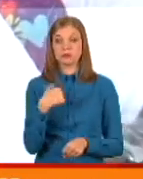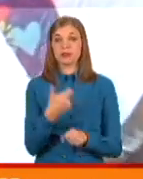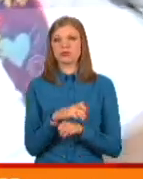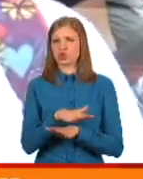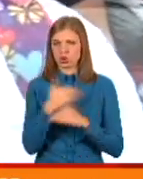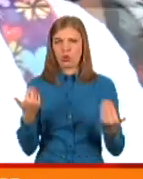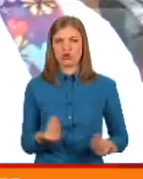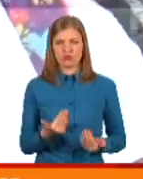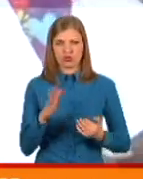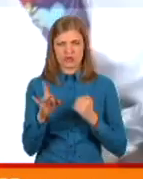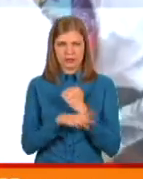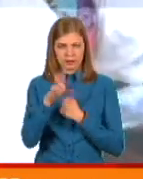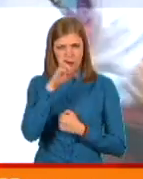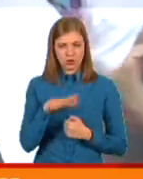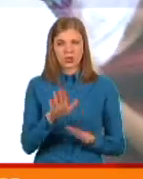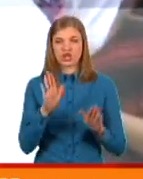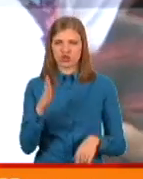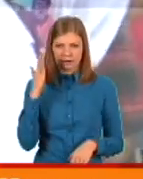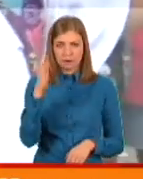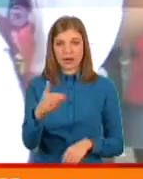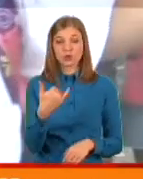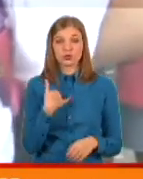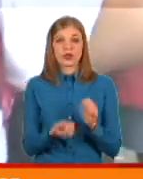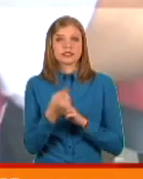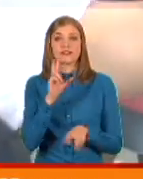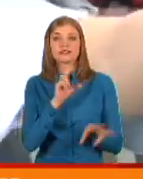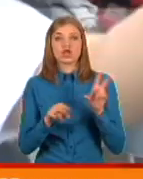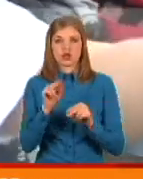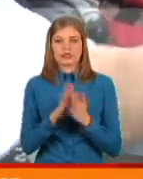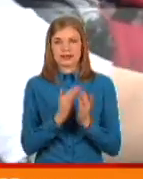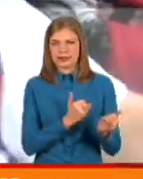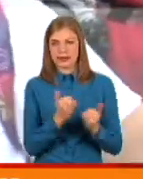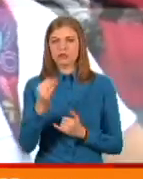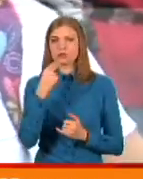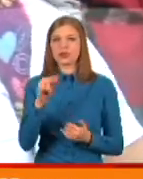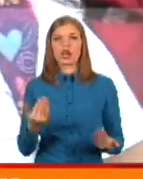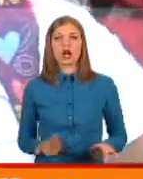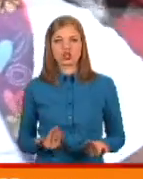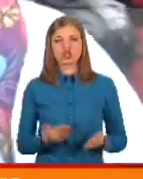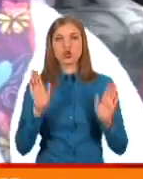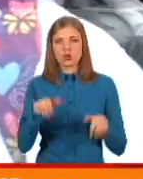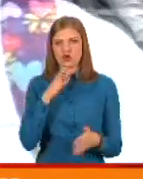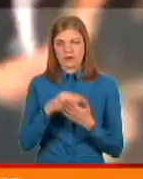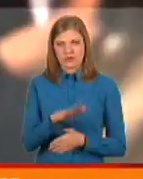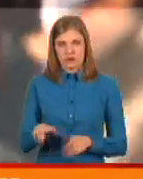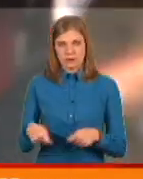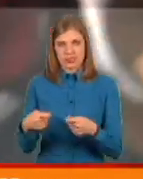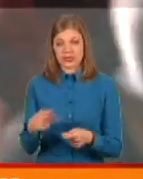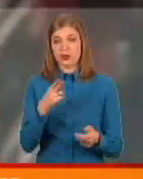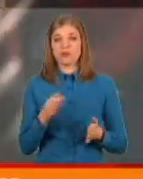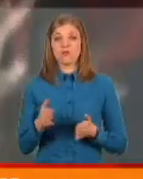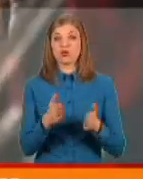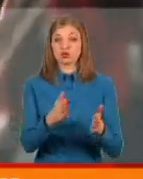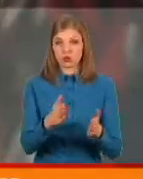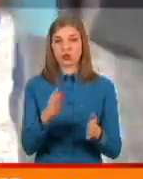ми не хочемо жити в Гондурасі. Тільки вперед, адже у нас з'явився шанс забезпечити краще життя, бодай своїм дітям. По дорозі